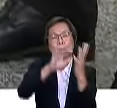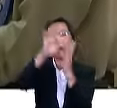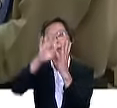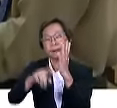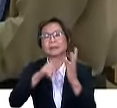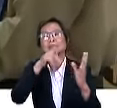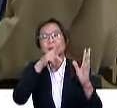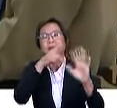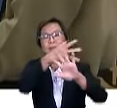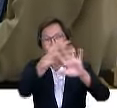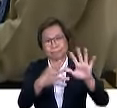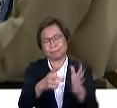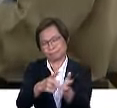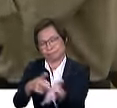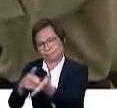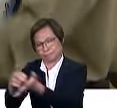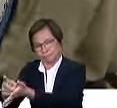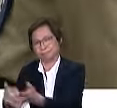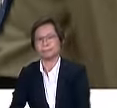dan Kedah.